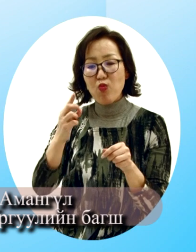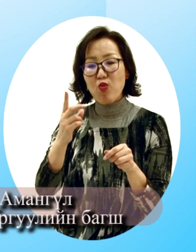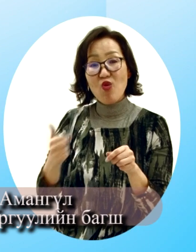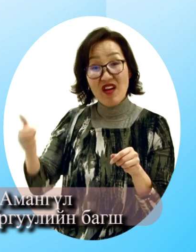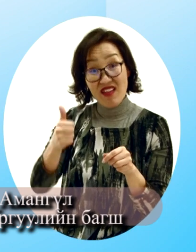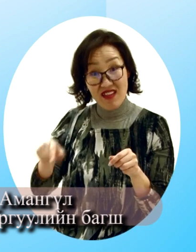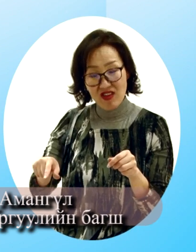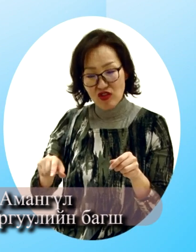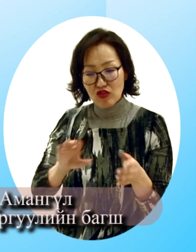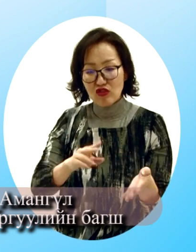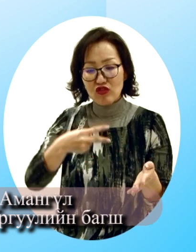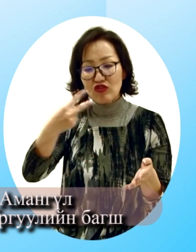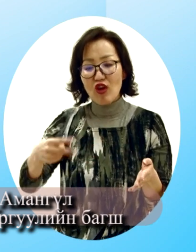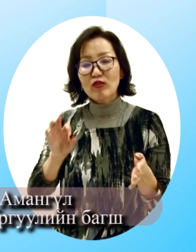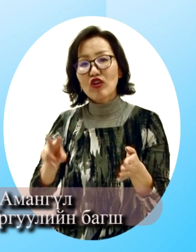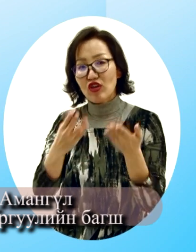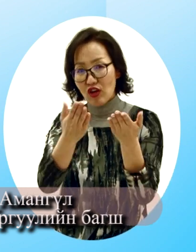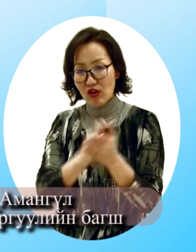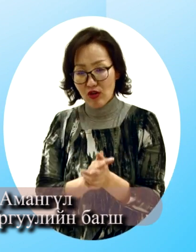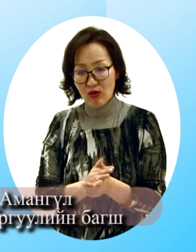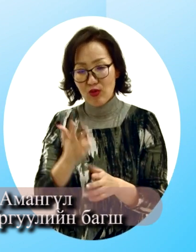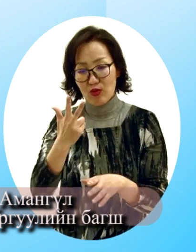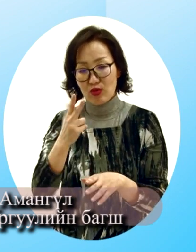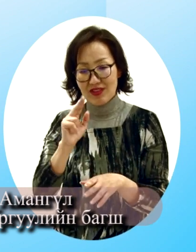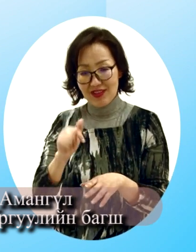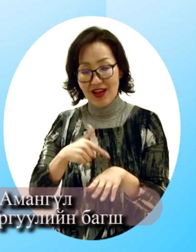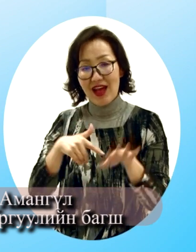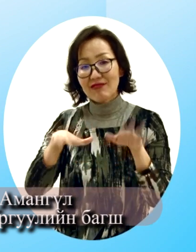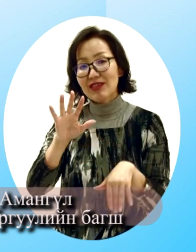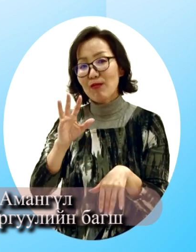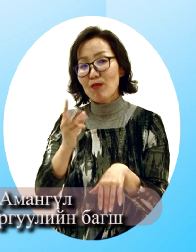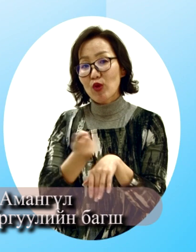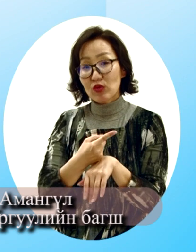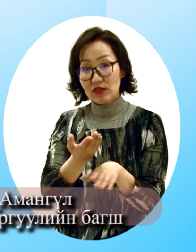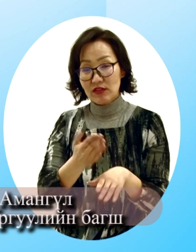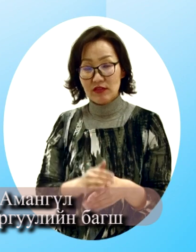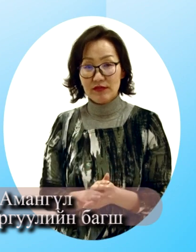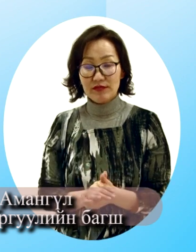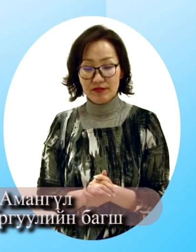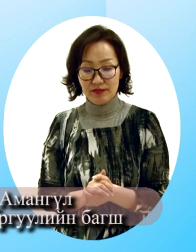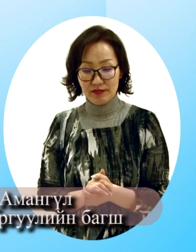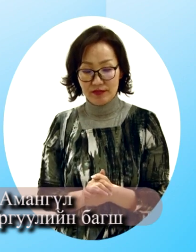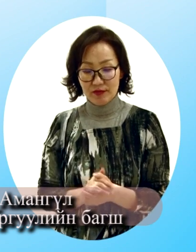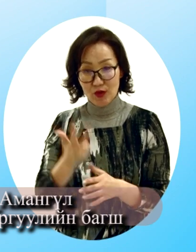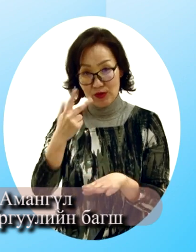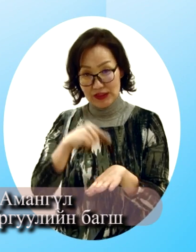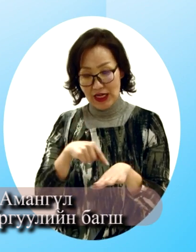3 сағат 15 минут 3 сағатқа жоқ па, 4 сағатқа жоқ па дегенді ойланыңдар.